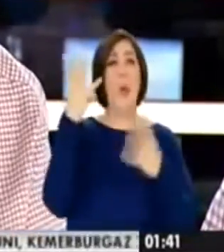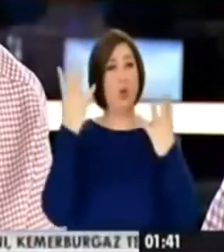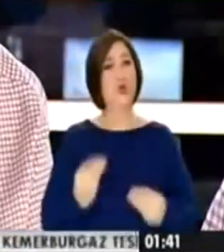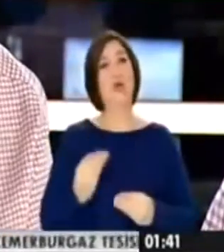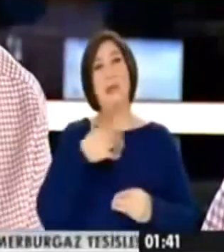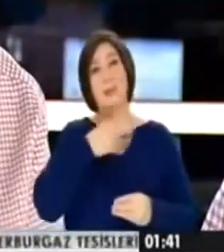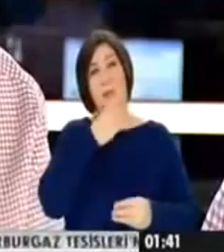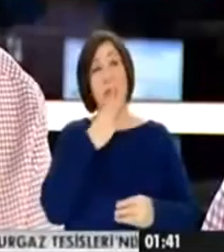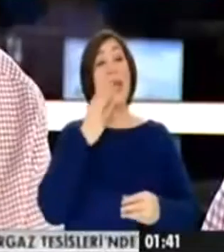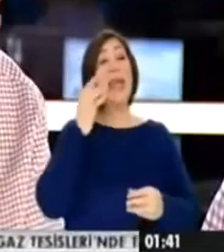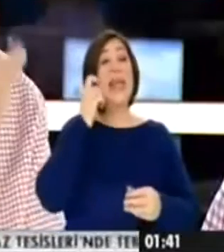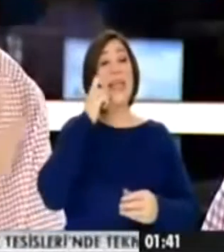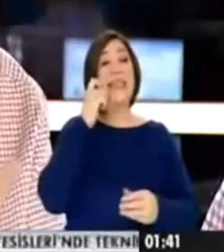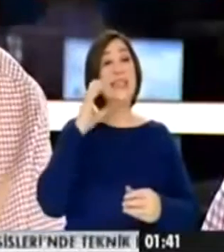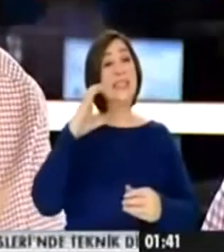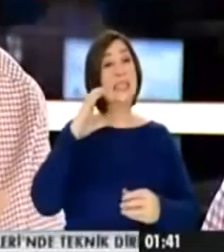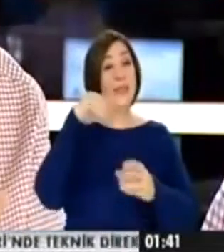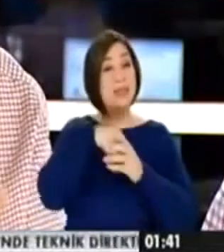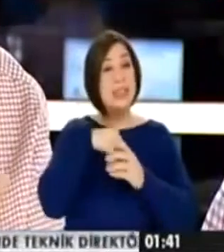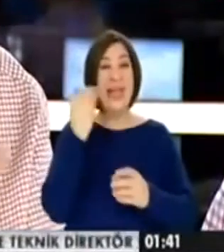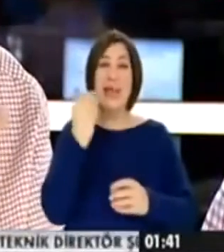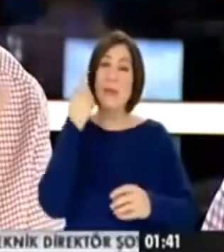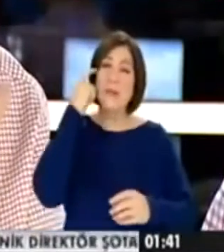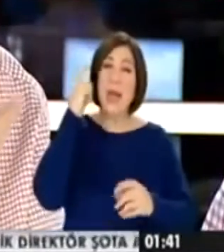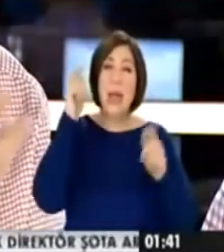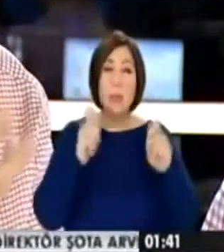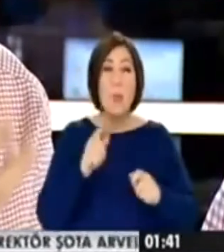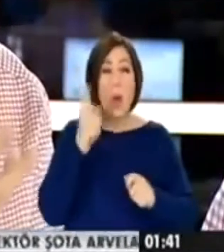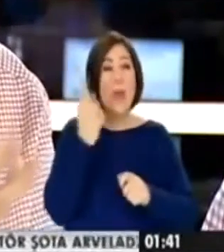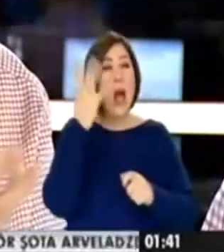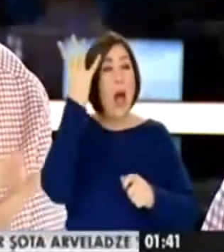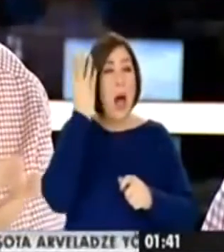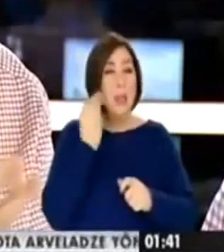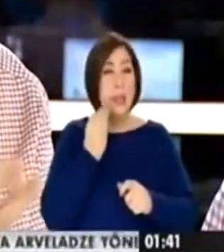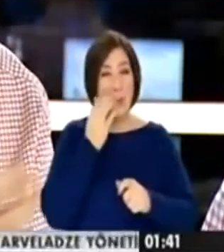açıdan iyi niyetle yapılmış olan o dizilerin bir de bence böyle bir anlam